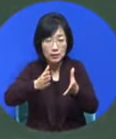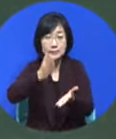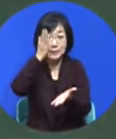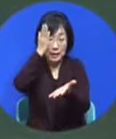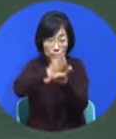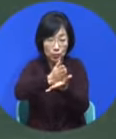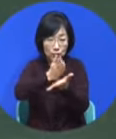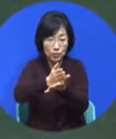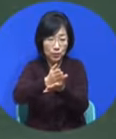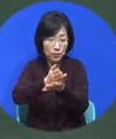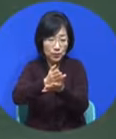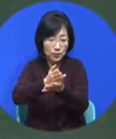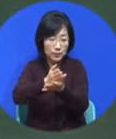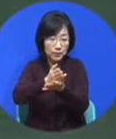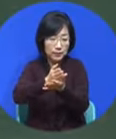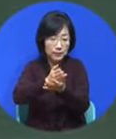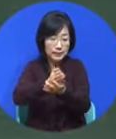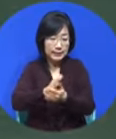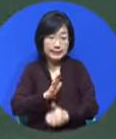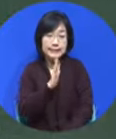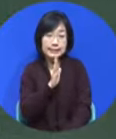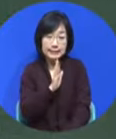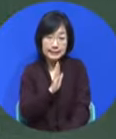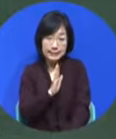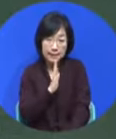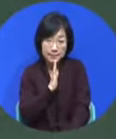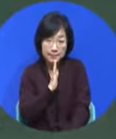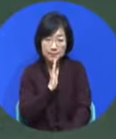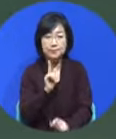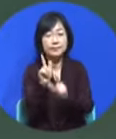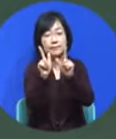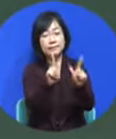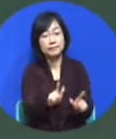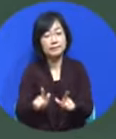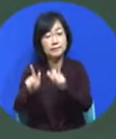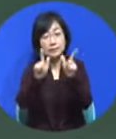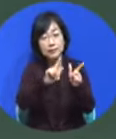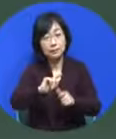참 참된 삶이 뭔가를